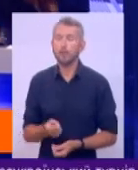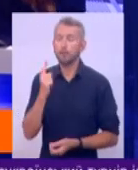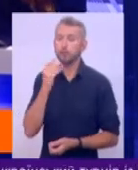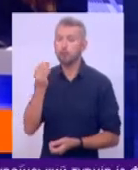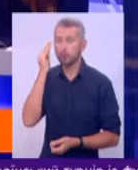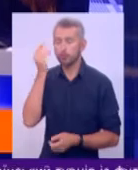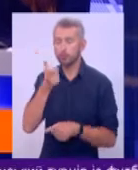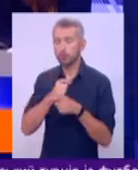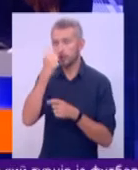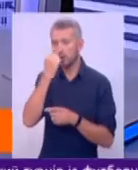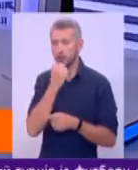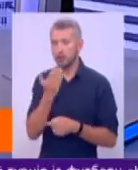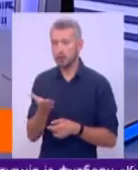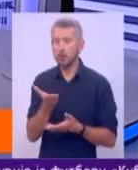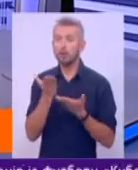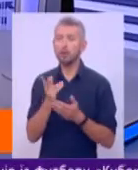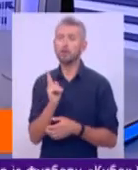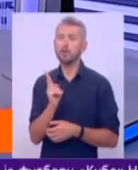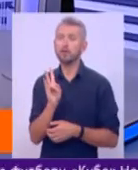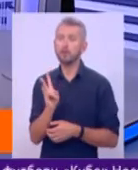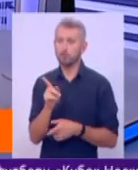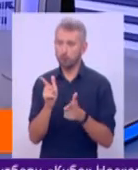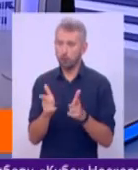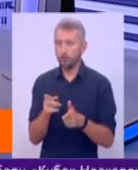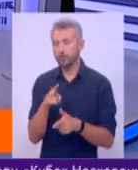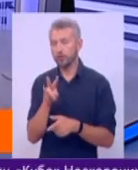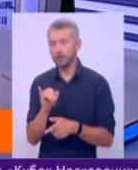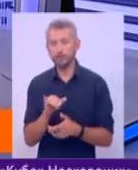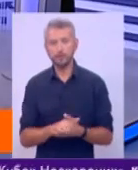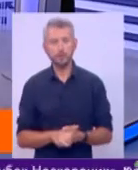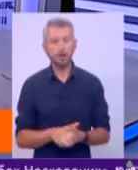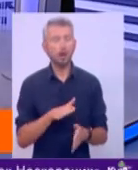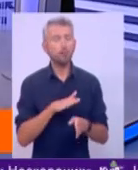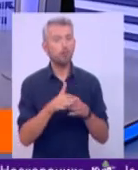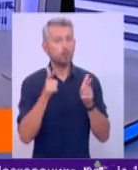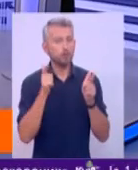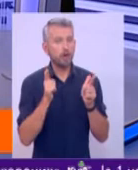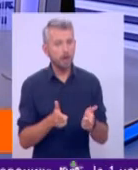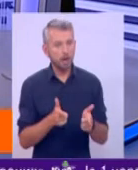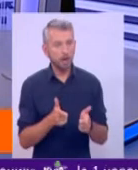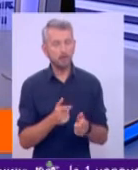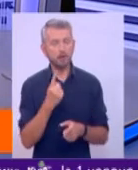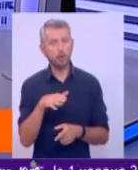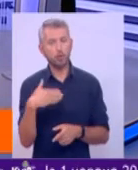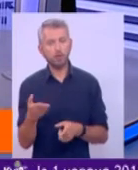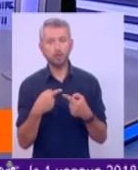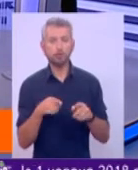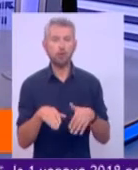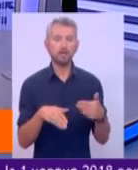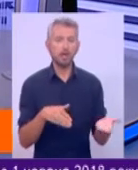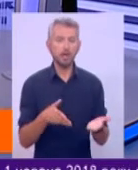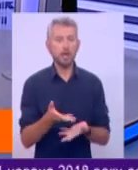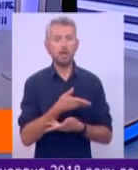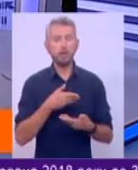думку, дуже дякую вам за неї. Пане Костянтин, погодитесь чи ні? Полностью согласен, с одной стороны. Но с другой стороны,